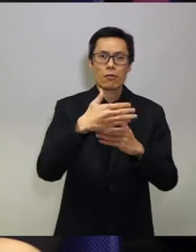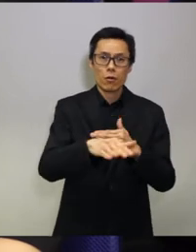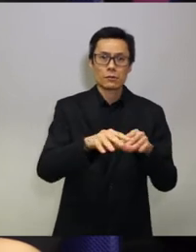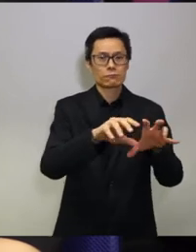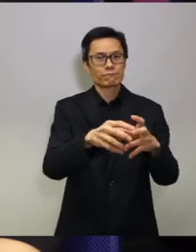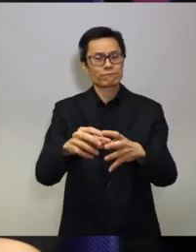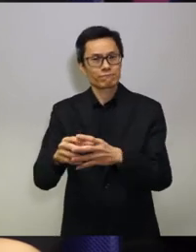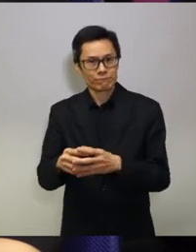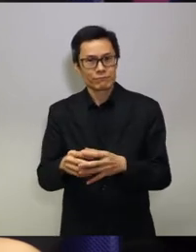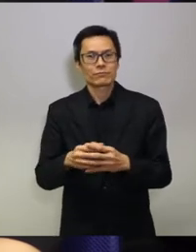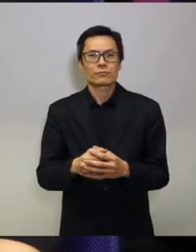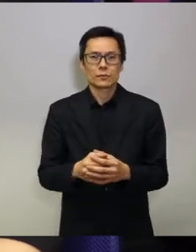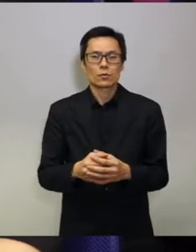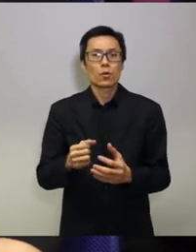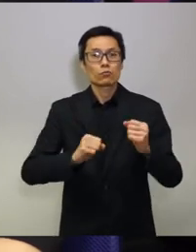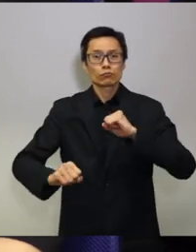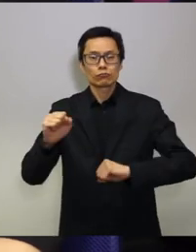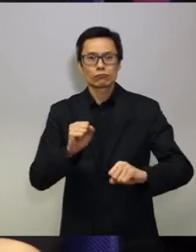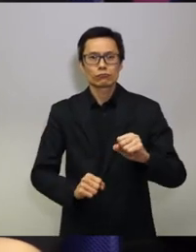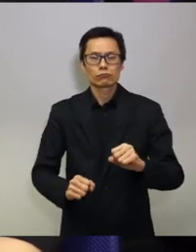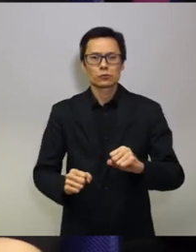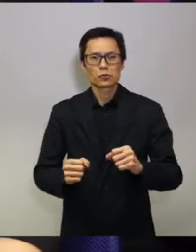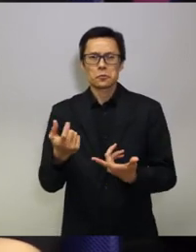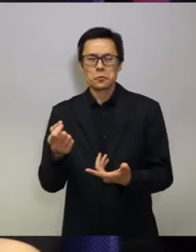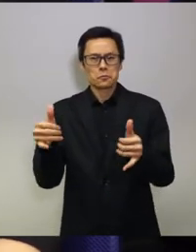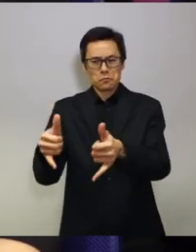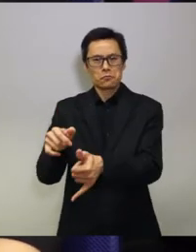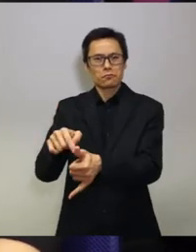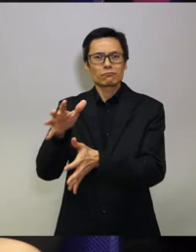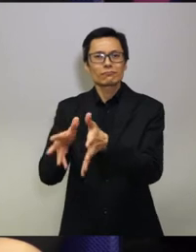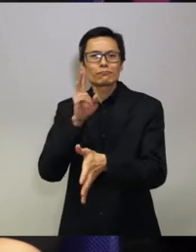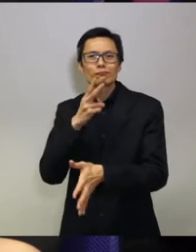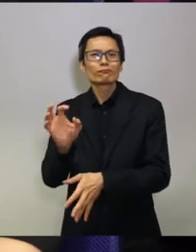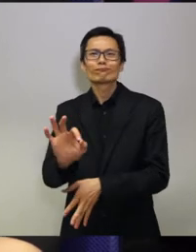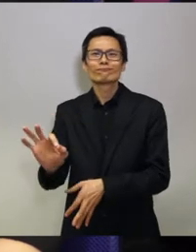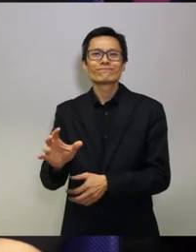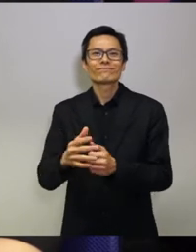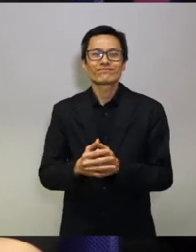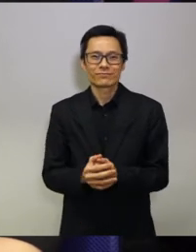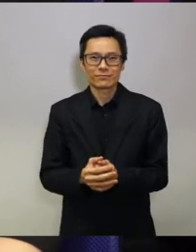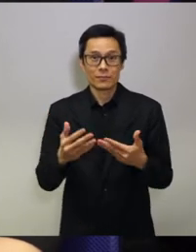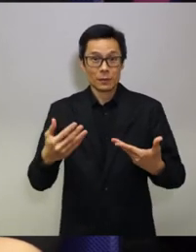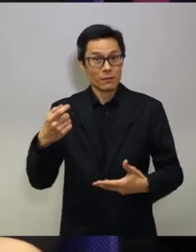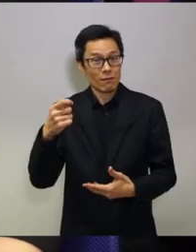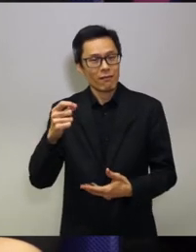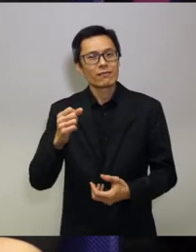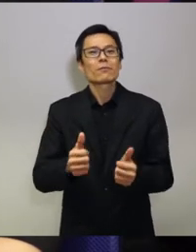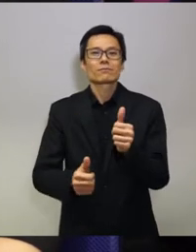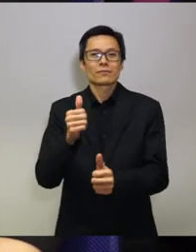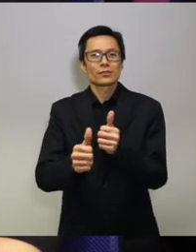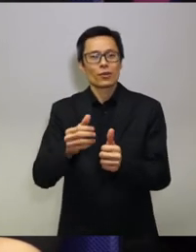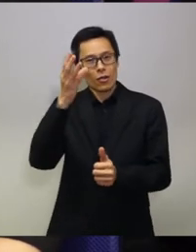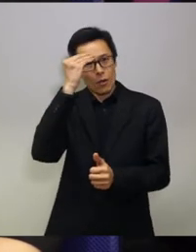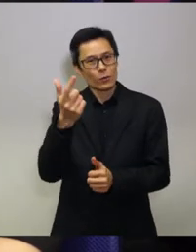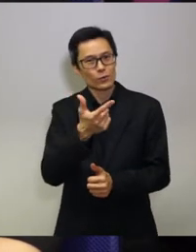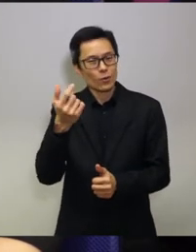啊或者係出邊嘅社區團體佢哋舉辦嘅活動咧，都比較少有手語翻譯員。其實咧，單單透過一個咁樣嘅比賽